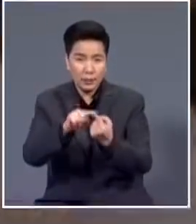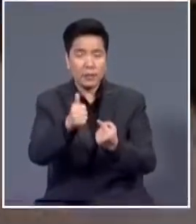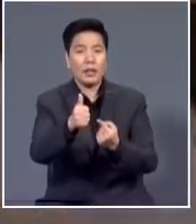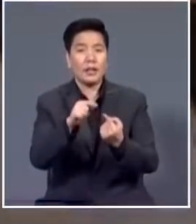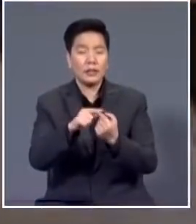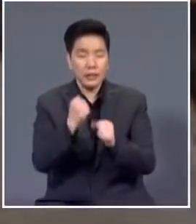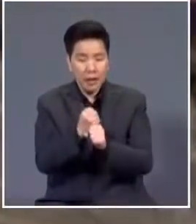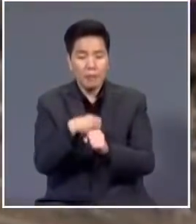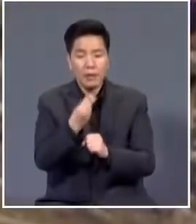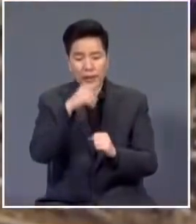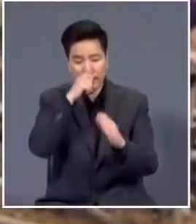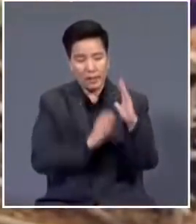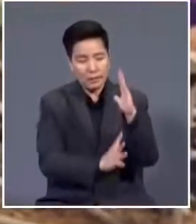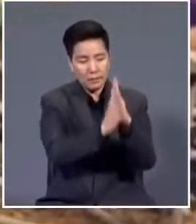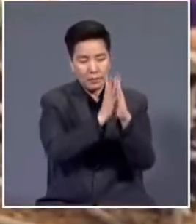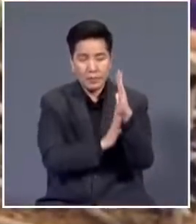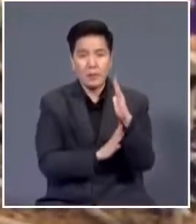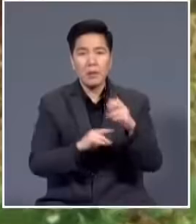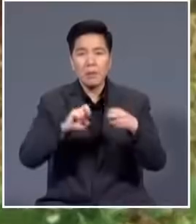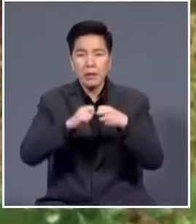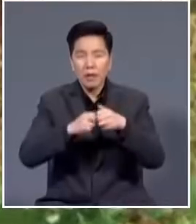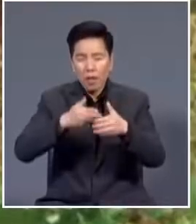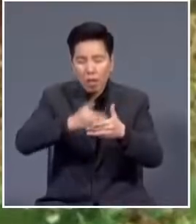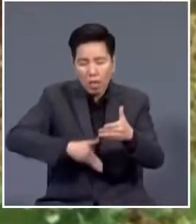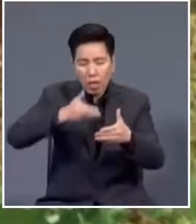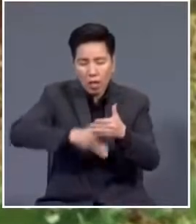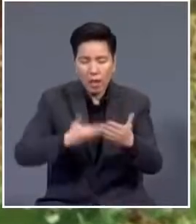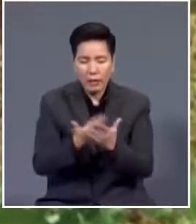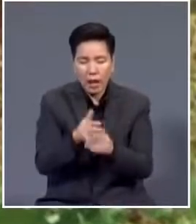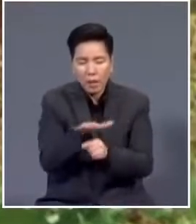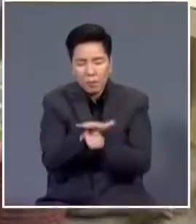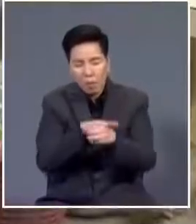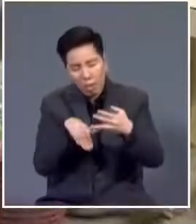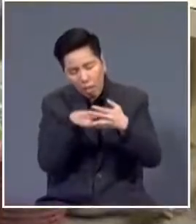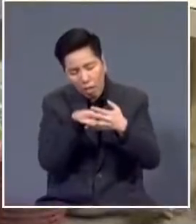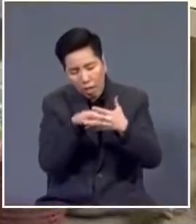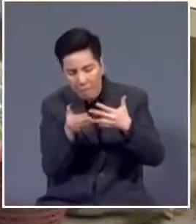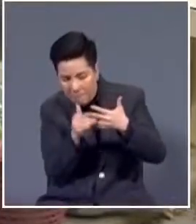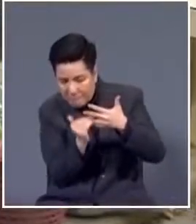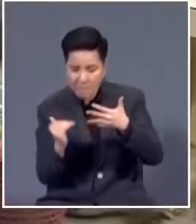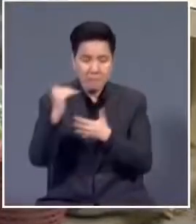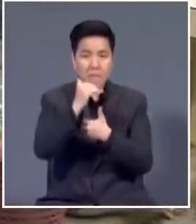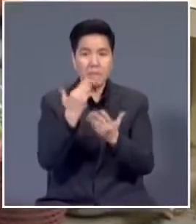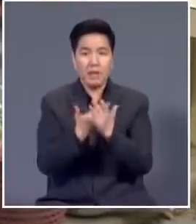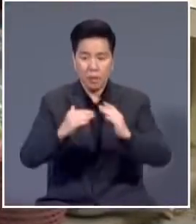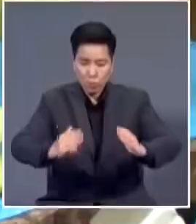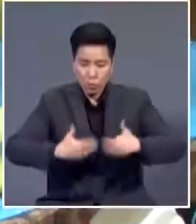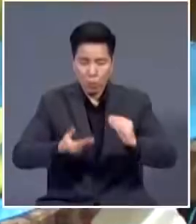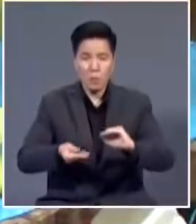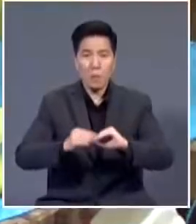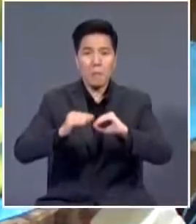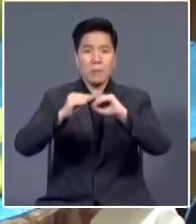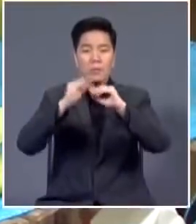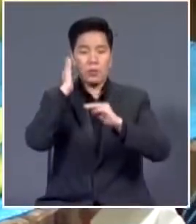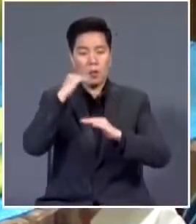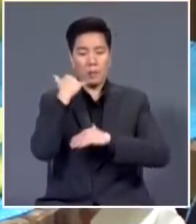เพื่อจะนำพาประเทศไทยให้หลุดพ้นจากกับดักของการเป็นประเทศที่มีรายได้ปานกลางไปถูกประเทศที่มีรายได้สูงนะครับเพื่อการพั